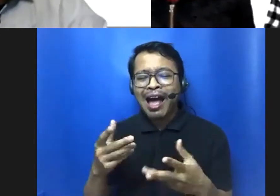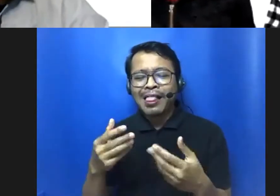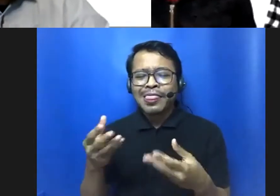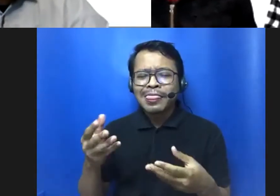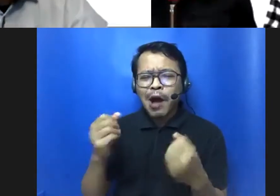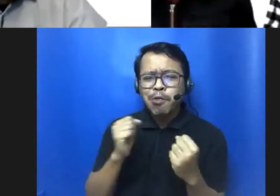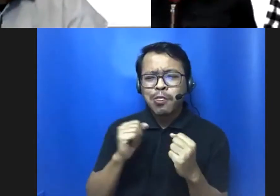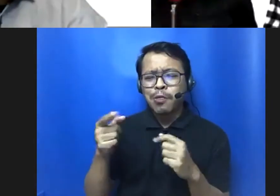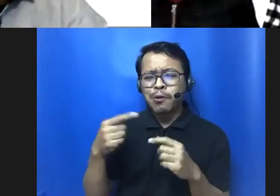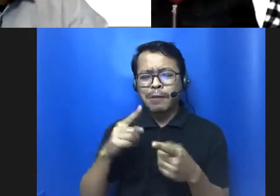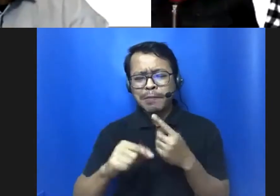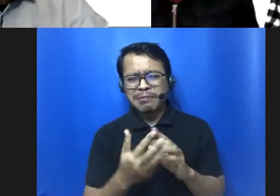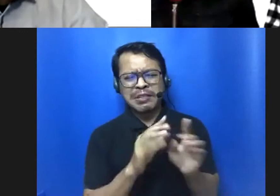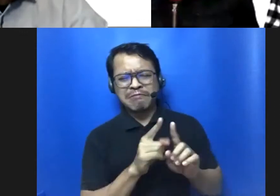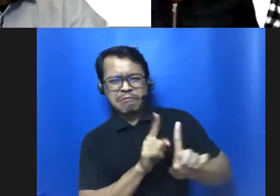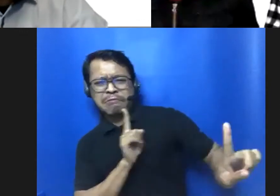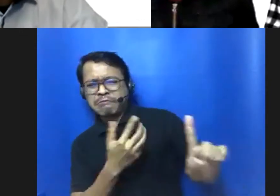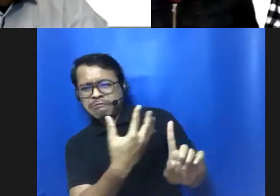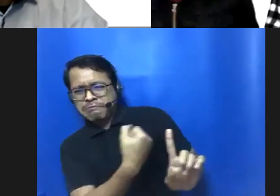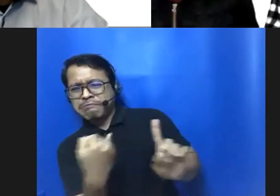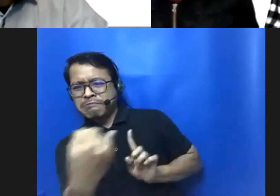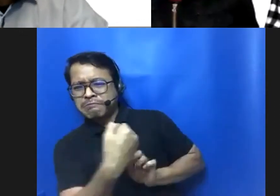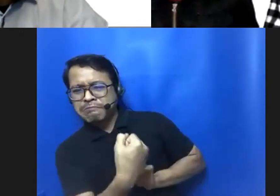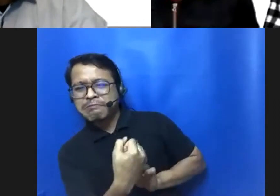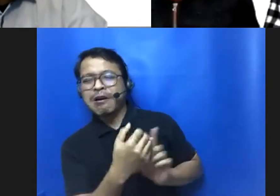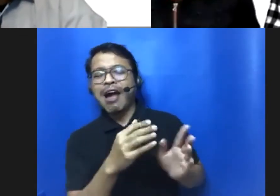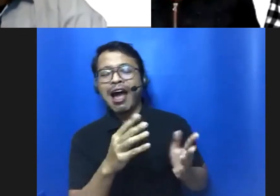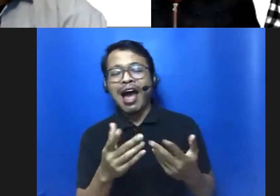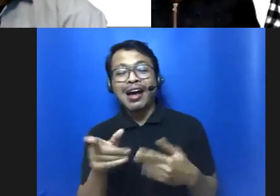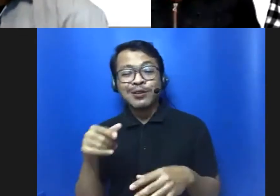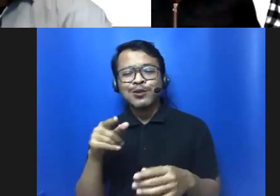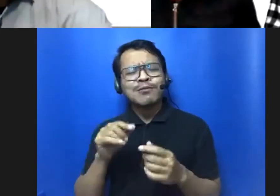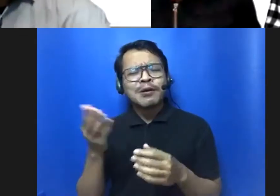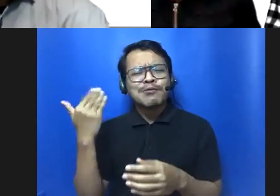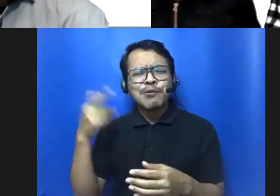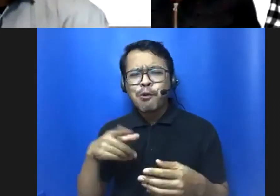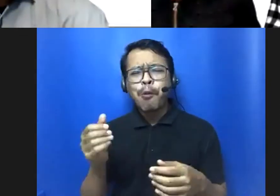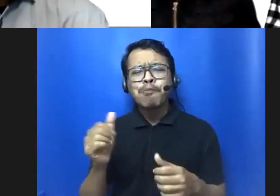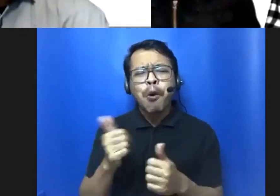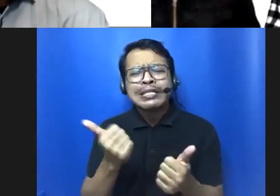Aji pede, akhirnya berani untuk magang pada saat itu apa?